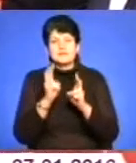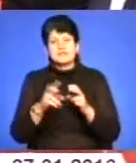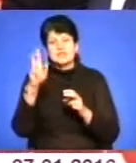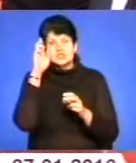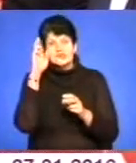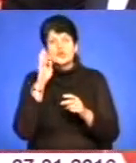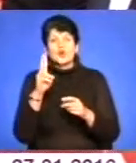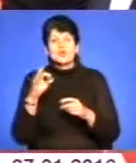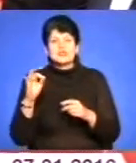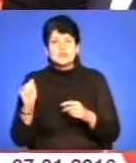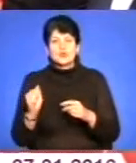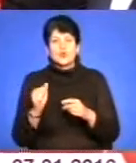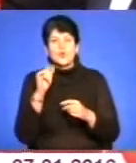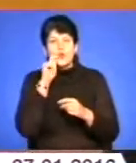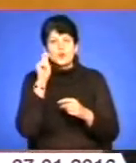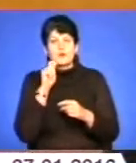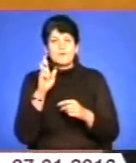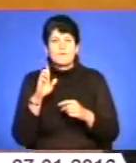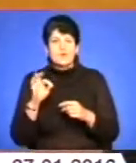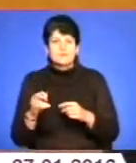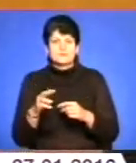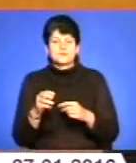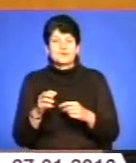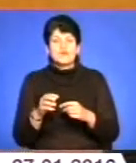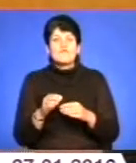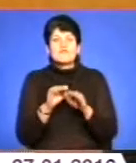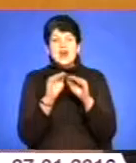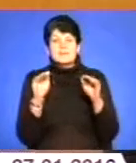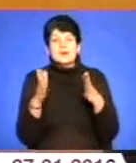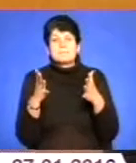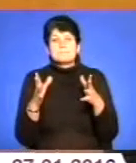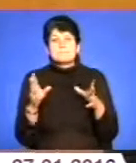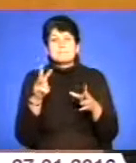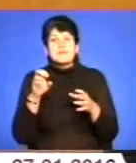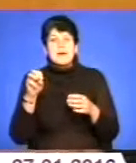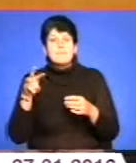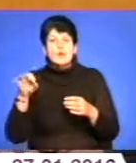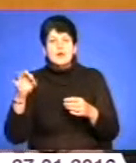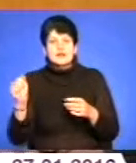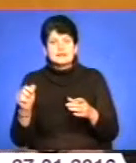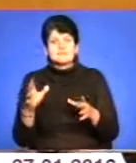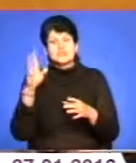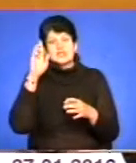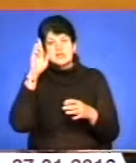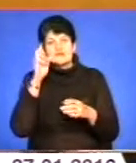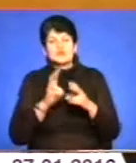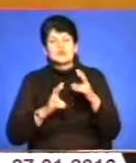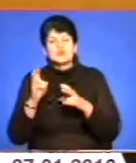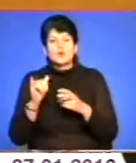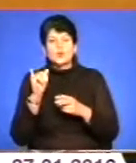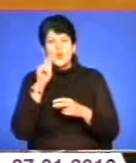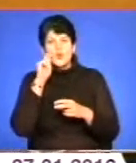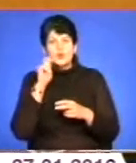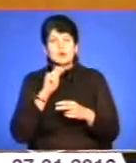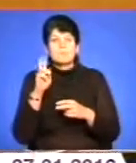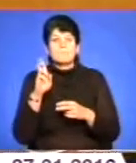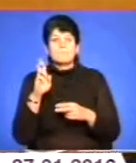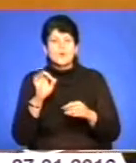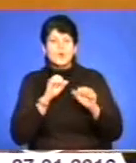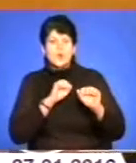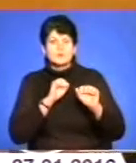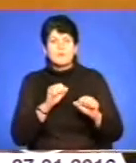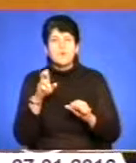концерном «Укроборонпром». У рамках меморандуму про розширення співпраці між державним концерном «Укроборонпром» та підприємствами області